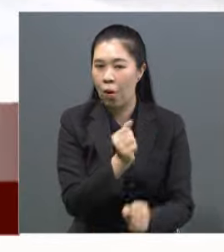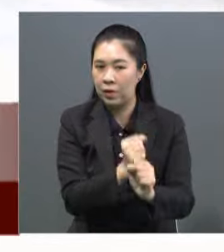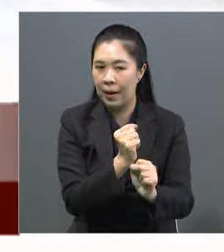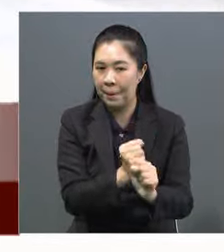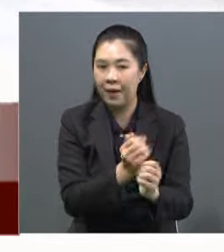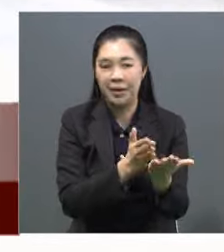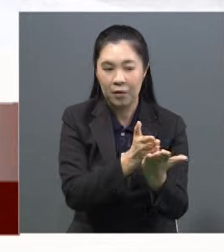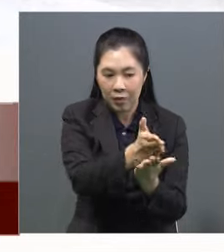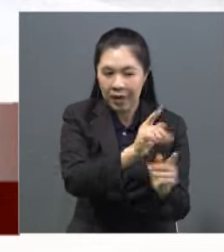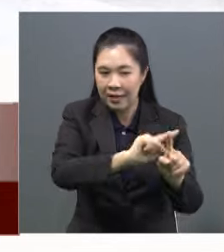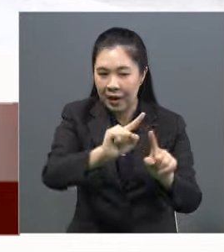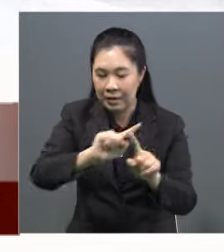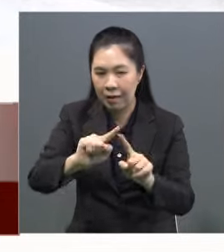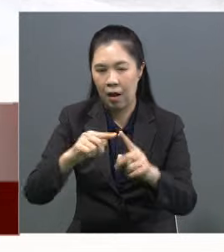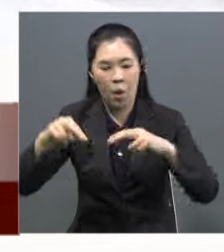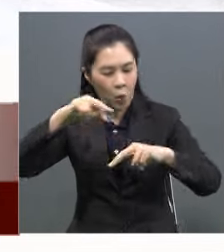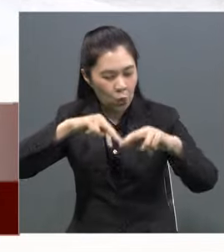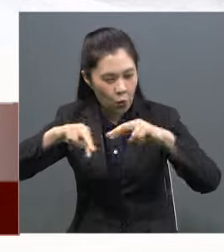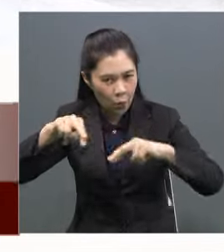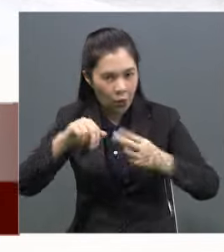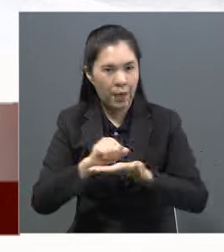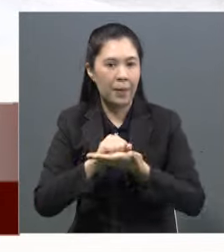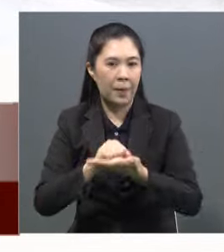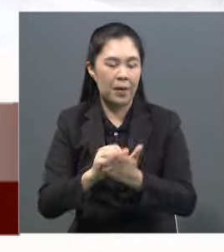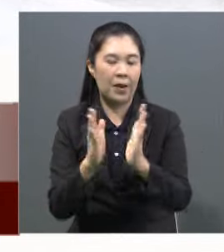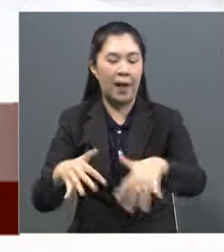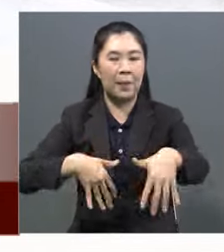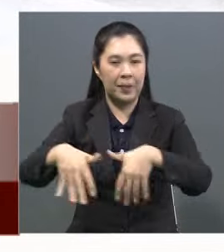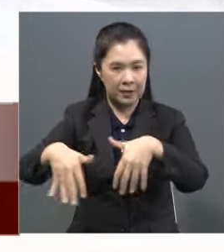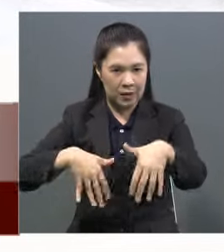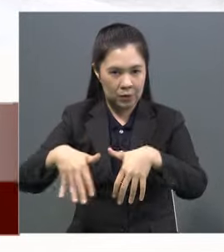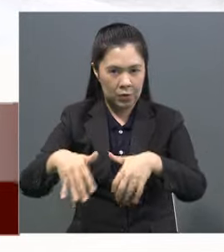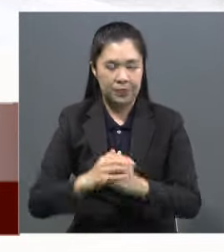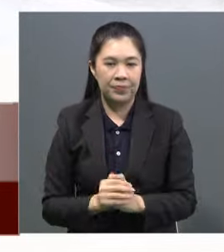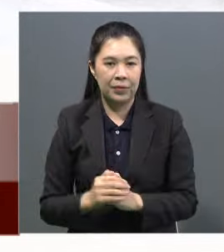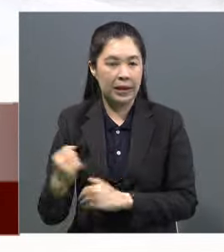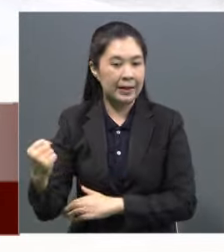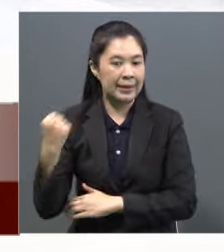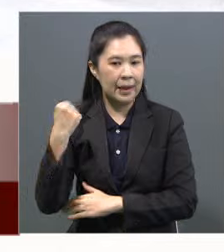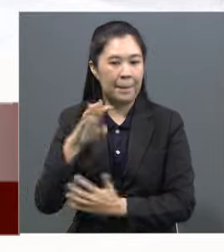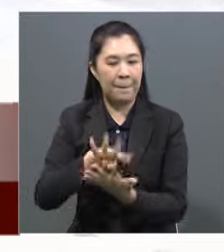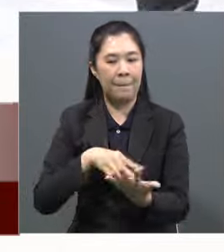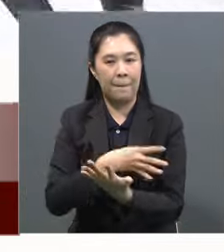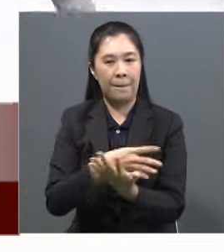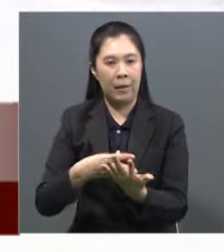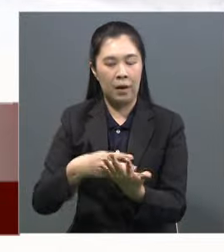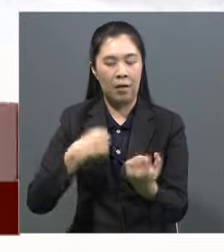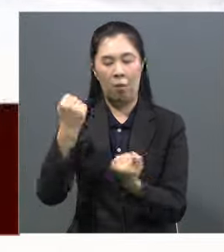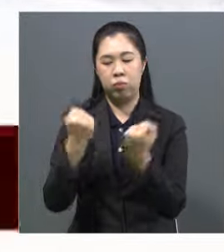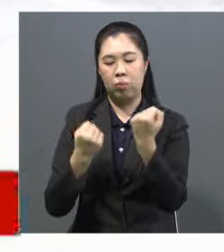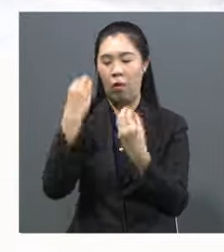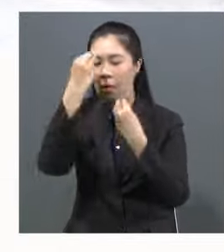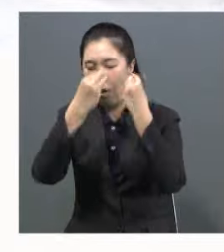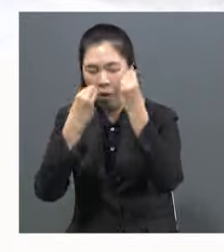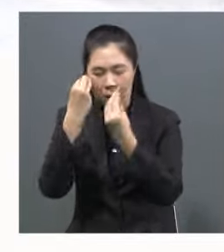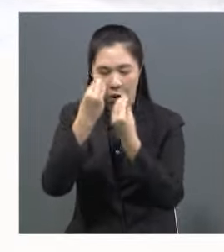กภาคส่วนนะคะดูแลแล้วก็อำนวยความสะดวกให้กับประชาชนพร้อมกับเข้มงวดมาตรการห้ามดื่มแล้วขับเพื่อลดอุบัติเ